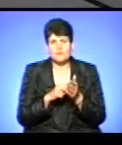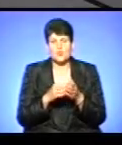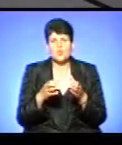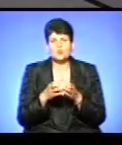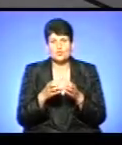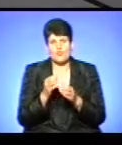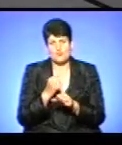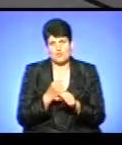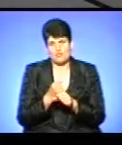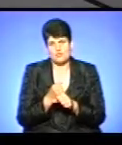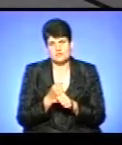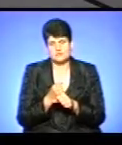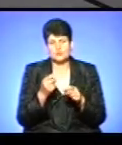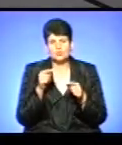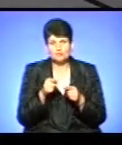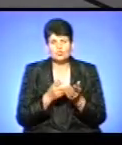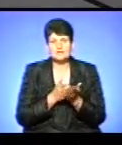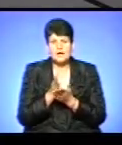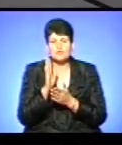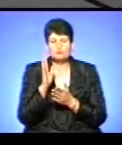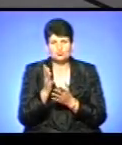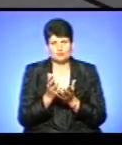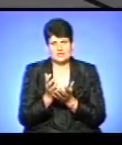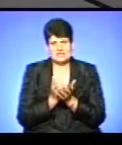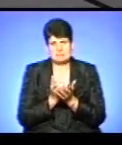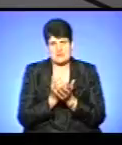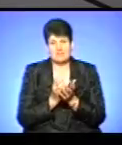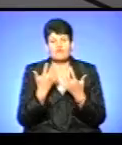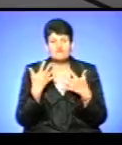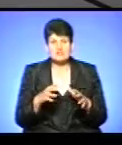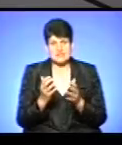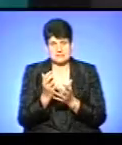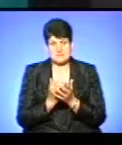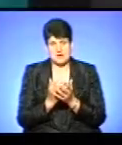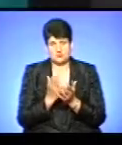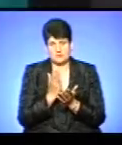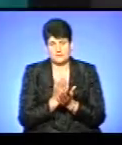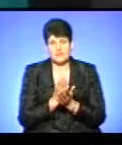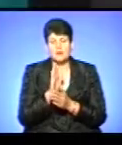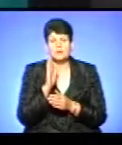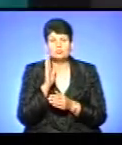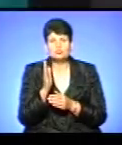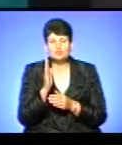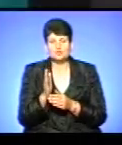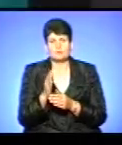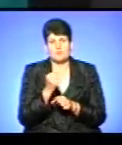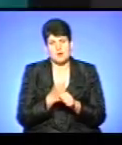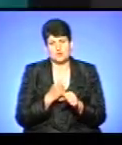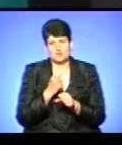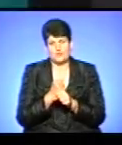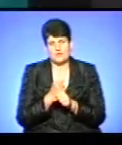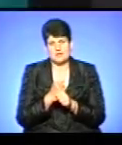Тому однозначно напрямок буде збережений, він вже збережений. Будемо відповідно працювати